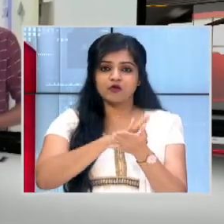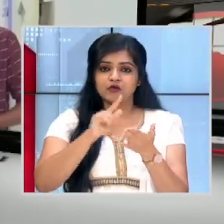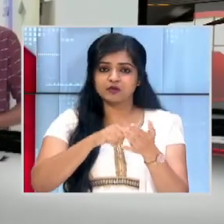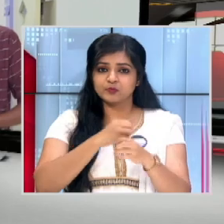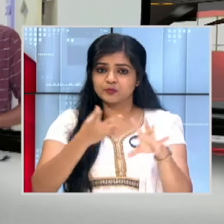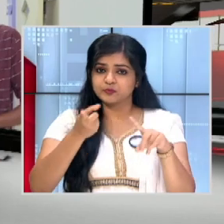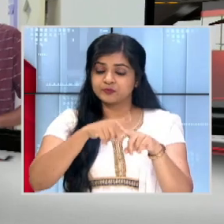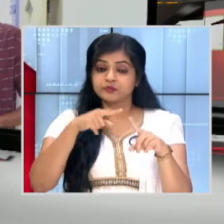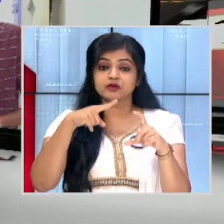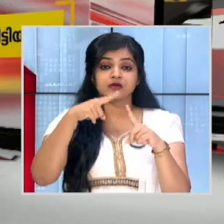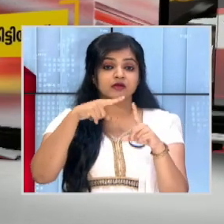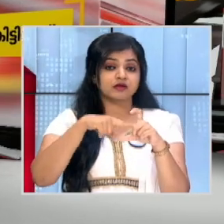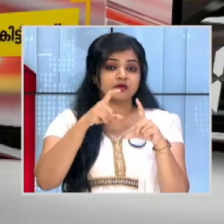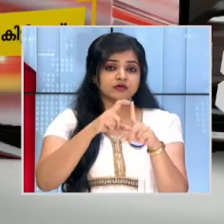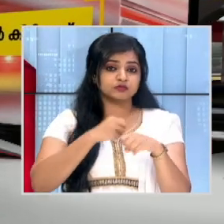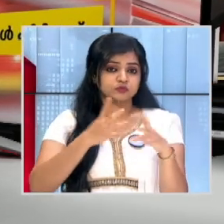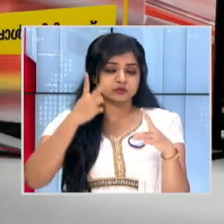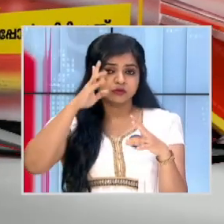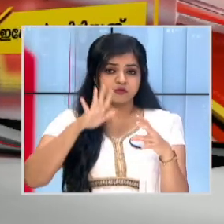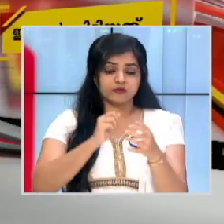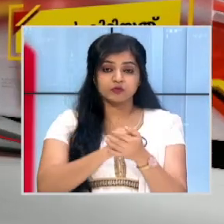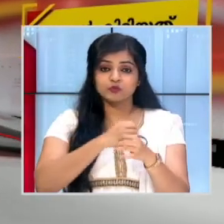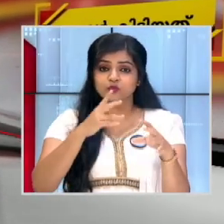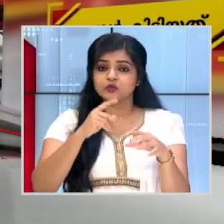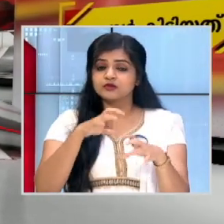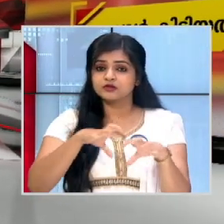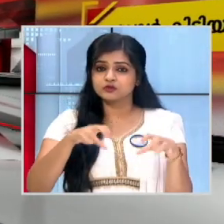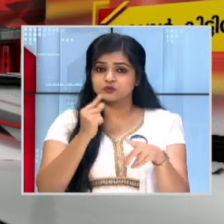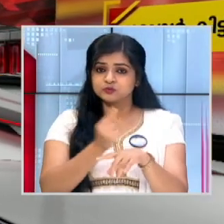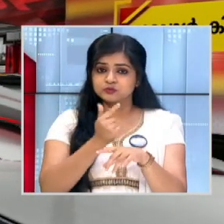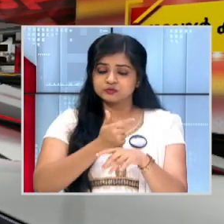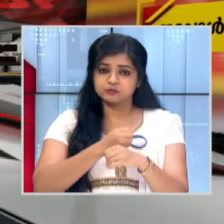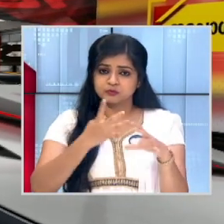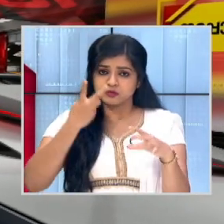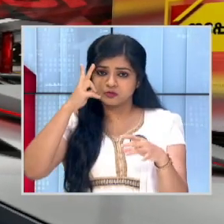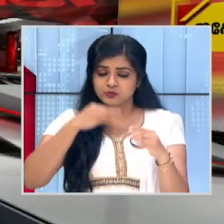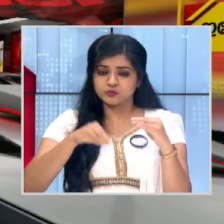IED സ്ഫോടനമെന്ന് സൂചന. സ്ഫോടന വസ്തുക്കൾ ഉപയോഗിച്ച് നടത്തിയ അട്ടിമറിയാണോ എന്നും